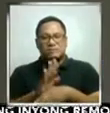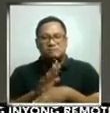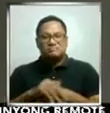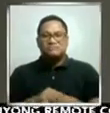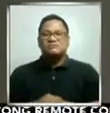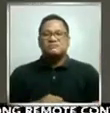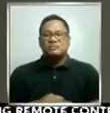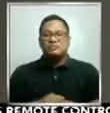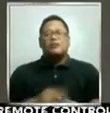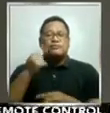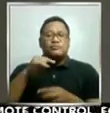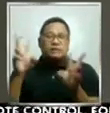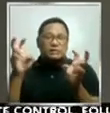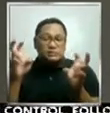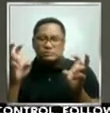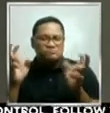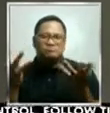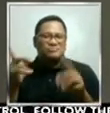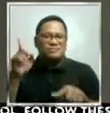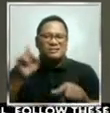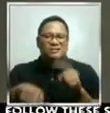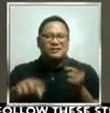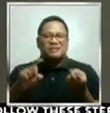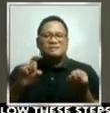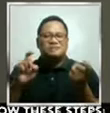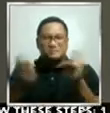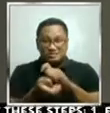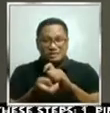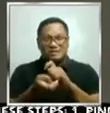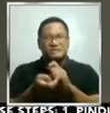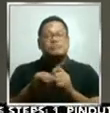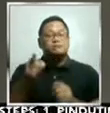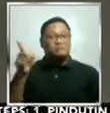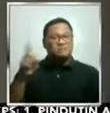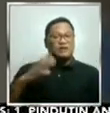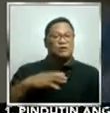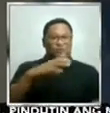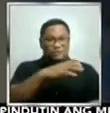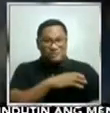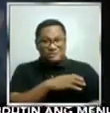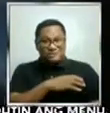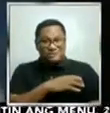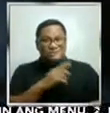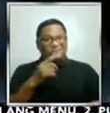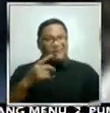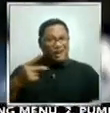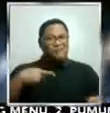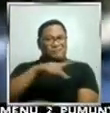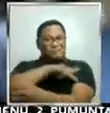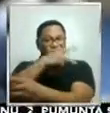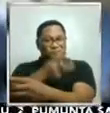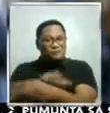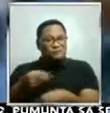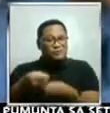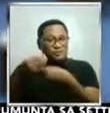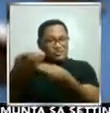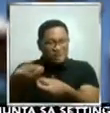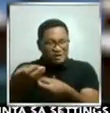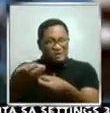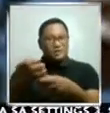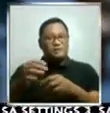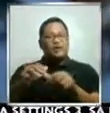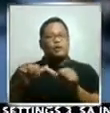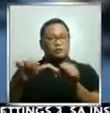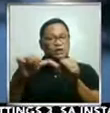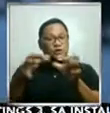komplikasyon sa issue, hindi na babago ang katotohanang ang Kongreso lamang ang may kapangyarihan na magbigay, magkait,